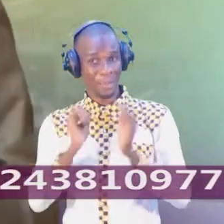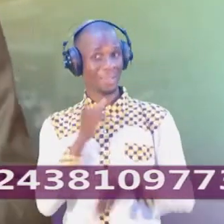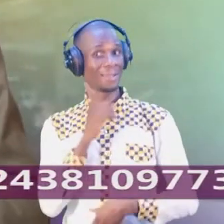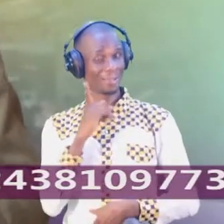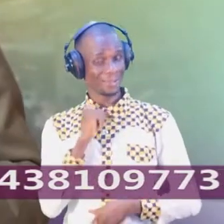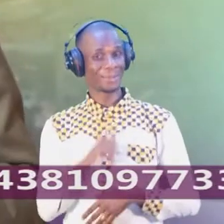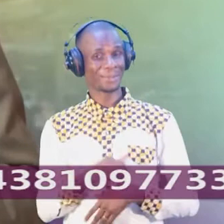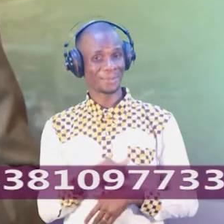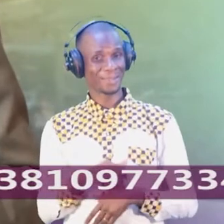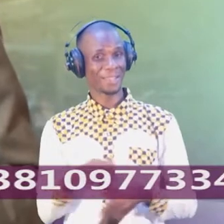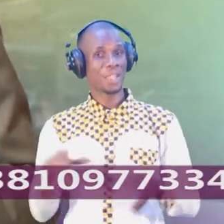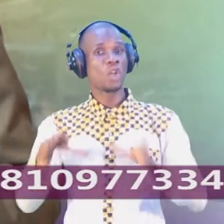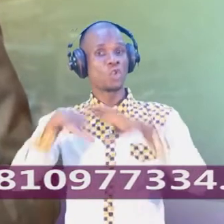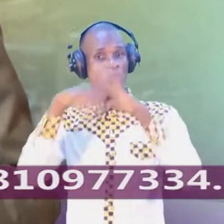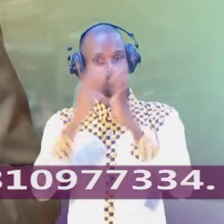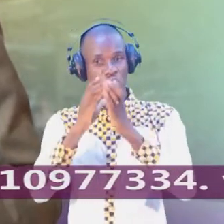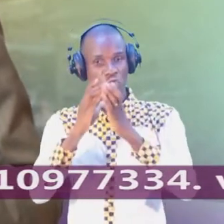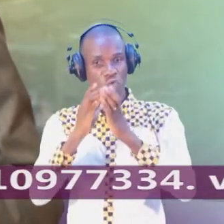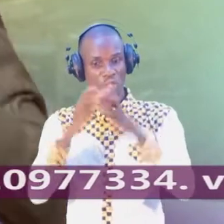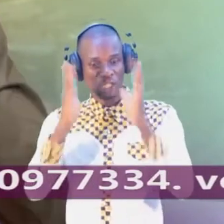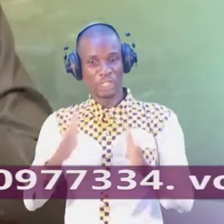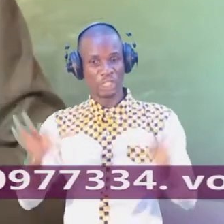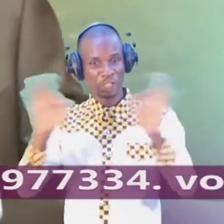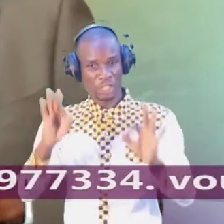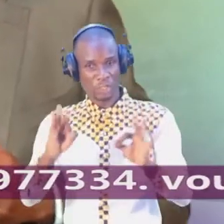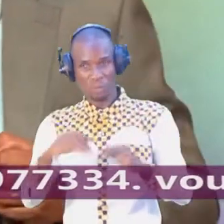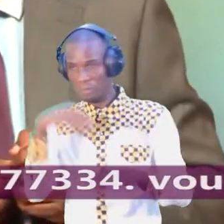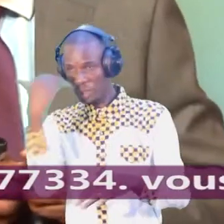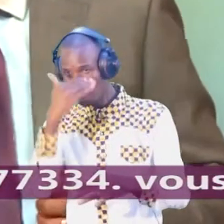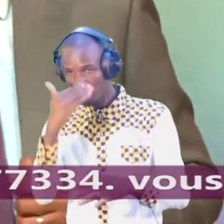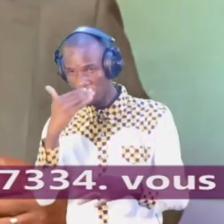mosusu nakokoa okoyo olobaki singa natikala koboma moto te keba